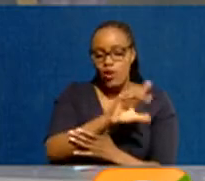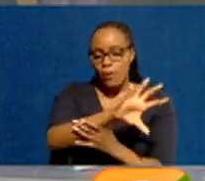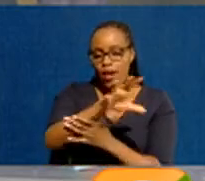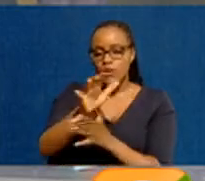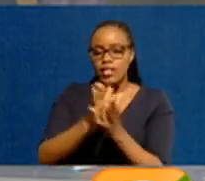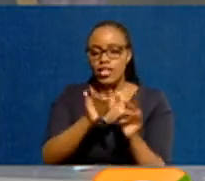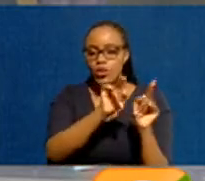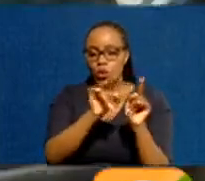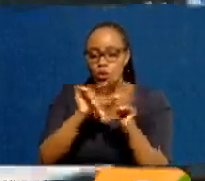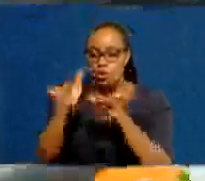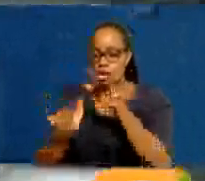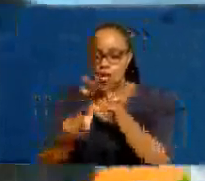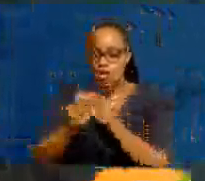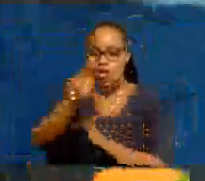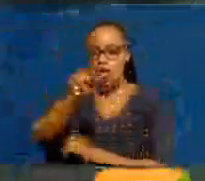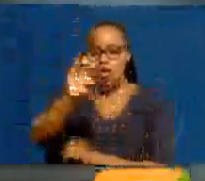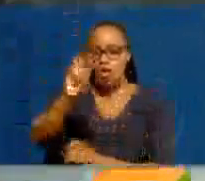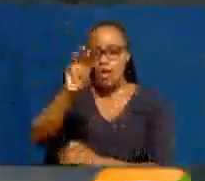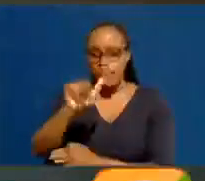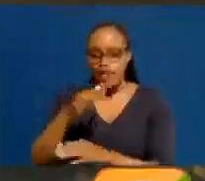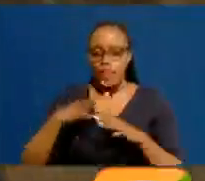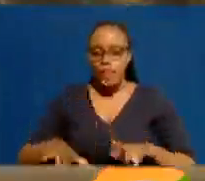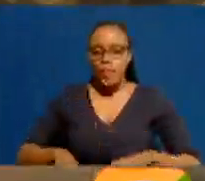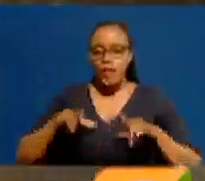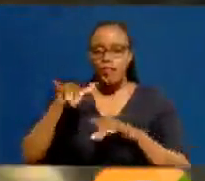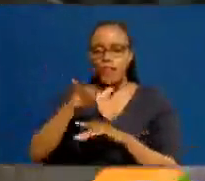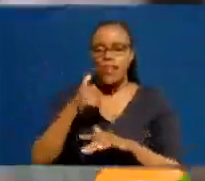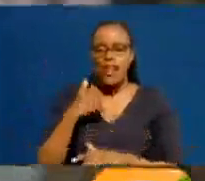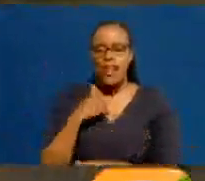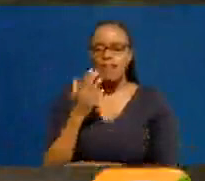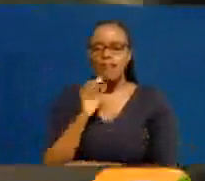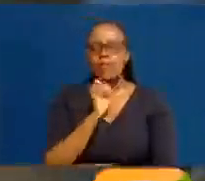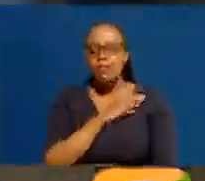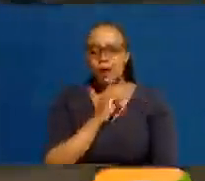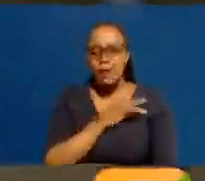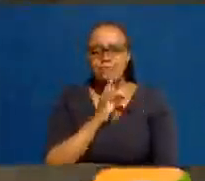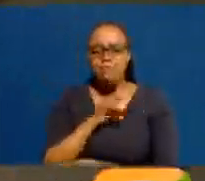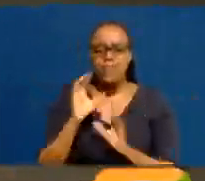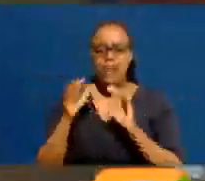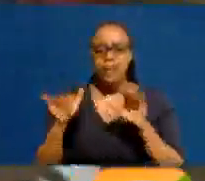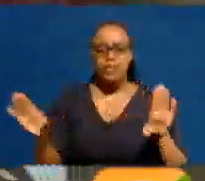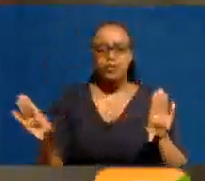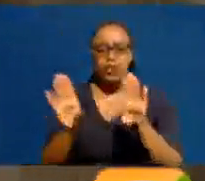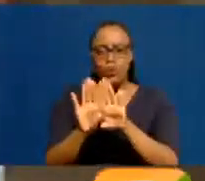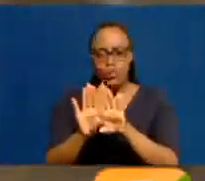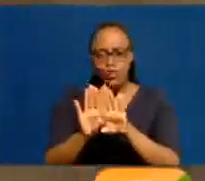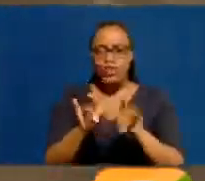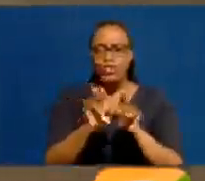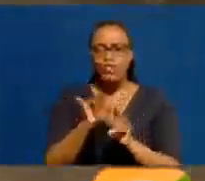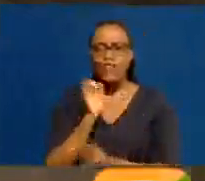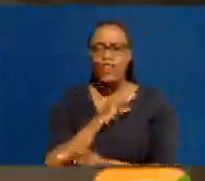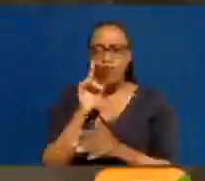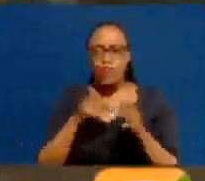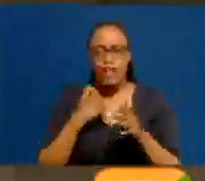wale wa halmashauri ya mazingira ya NEMA. Wakazi wa maeneo hayo wamekuwa wakitoa wito wa kutaka vilabu hivyo kufungwa, wakilalama